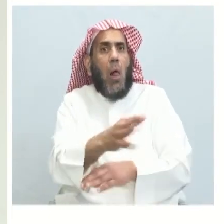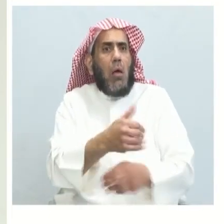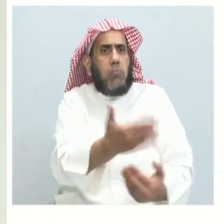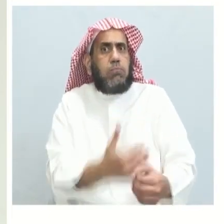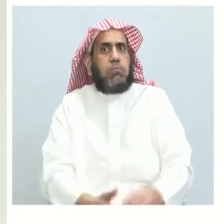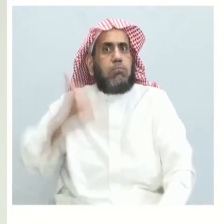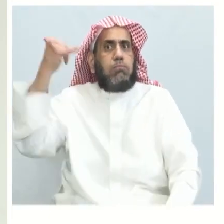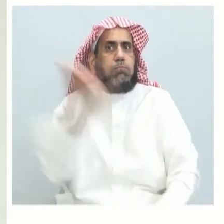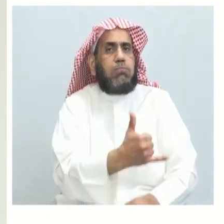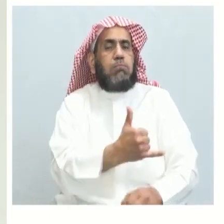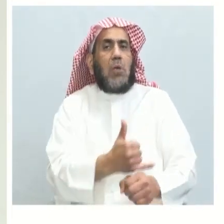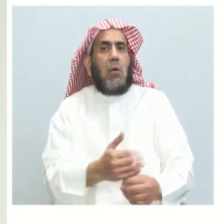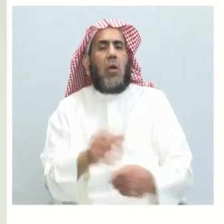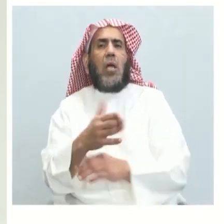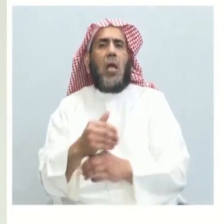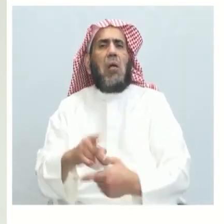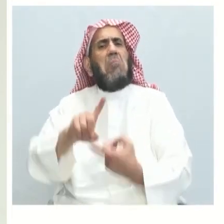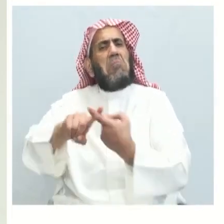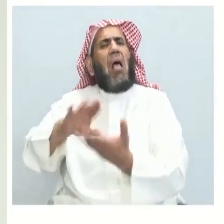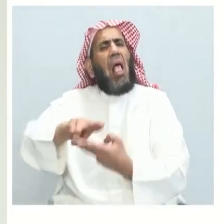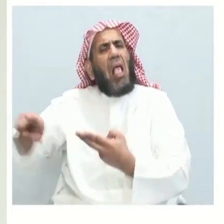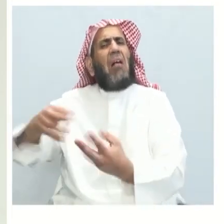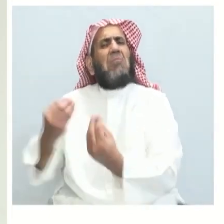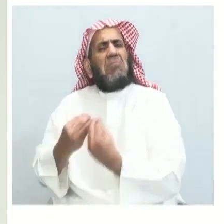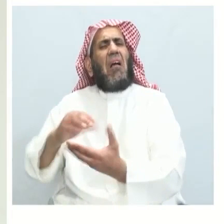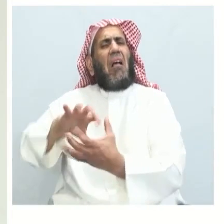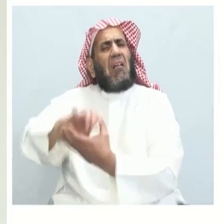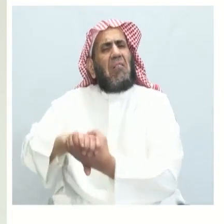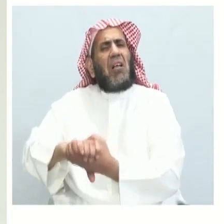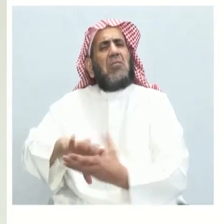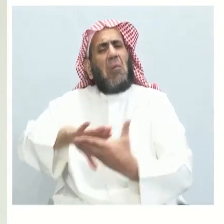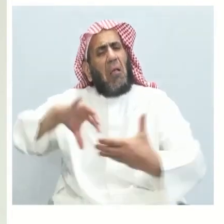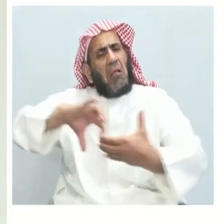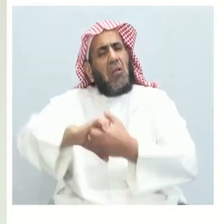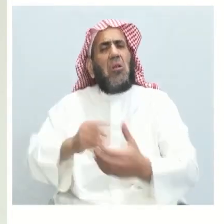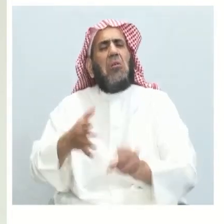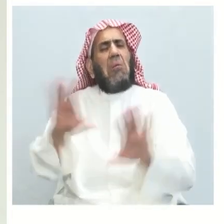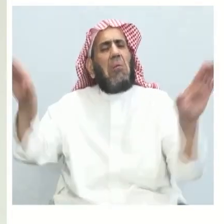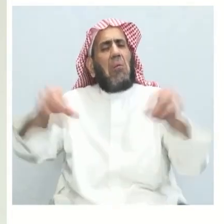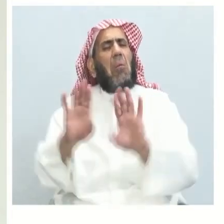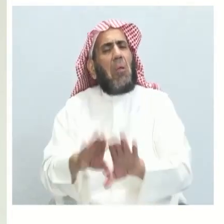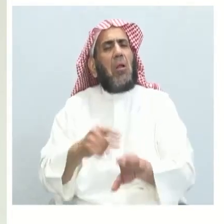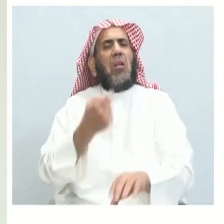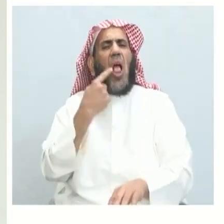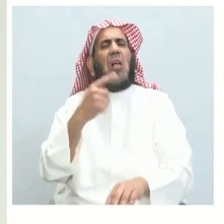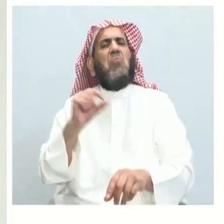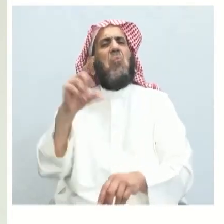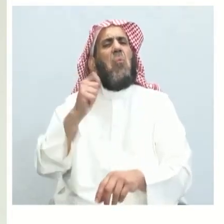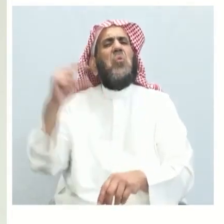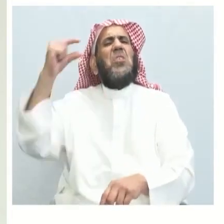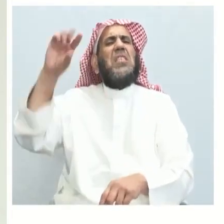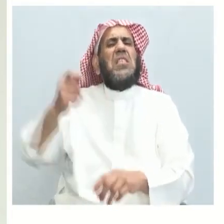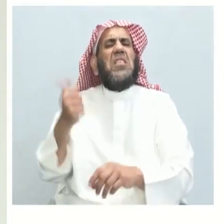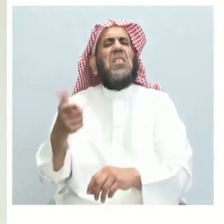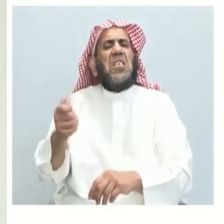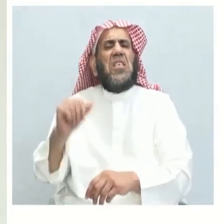ليقتلها فعرضت عليه الصلح وان تدعه في الوادي وتعطيه ما بقي دينارا كل يوم على